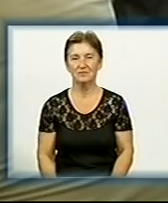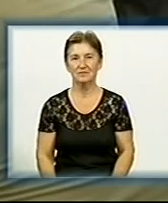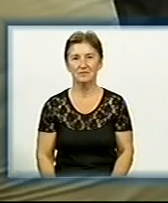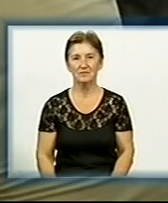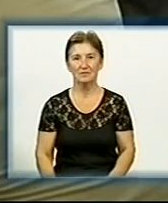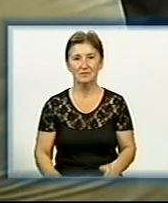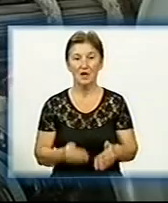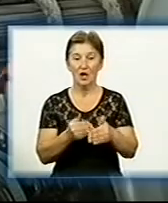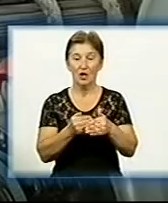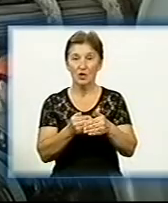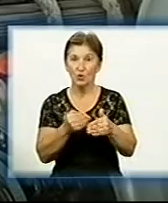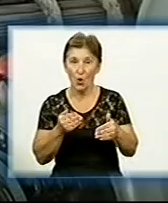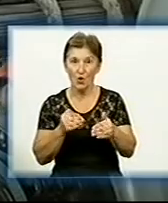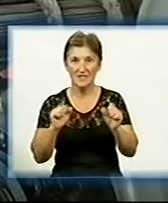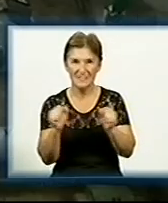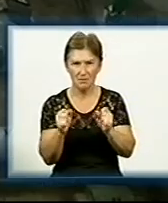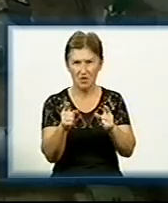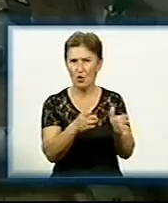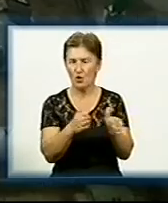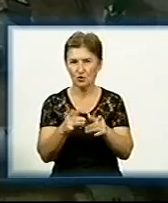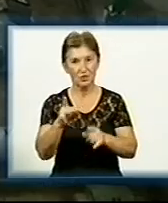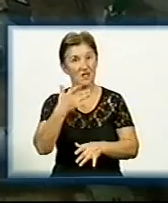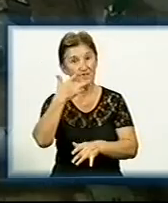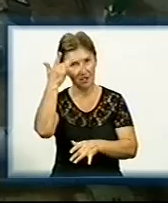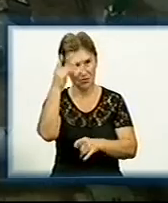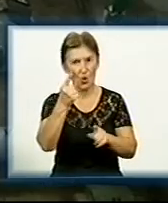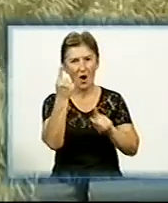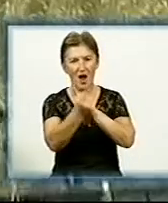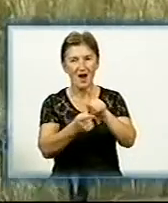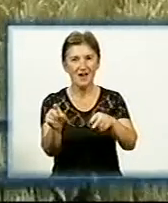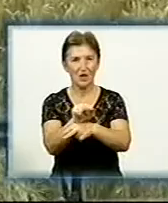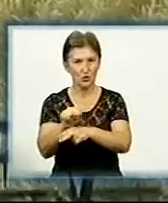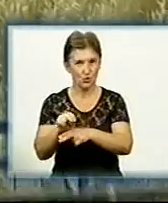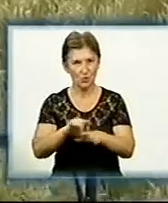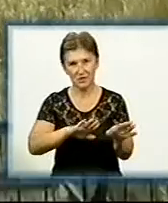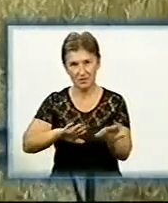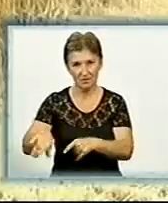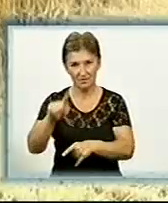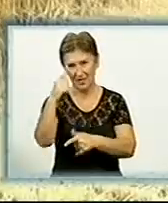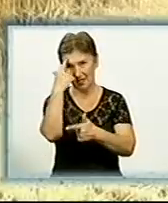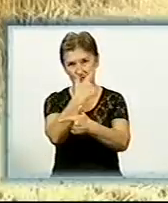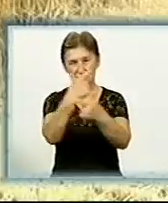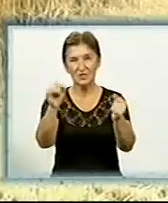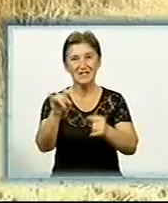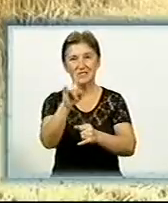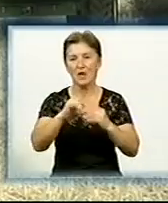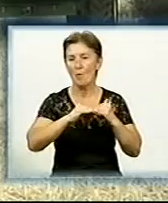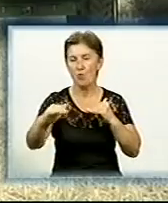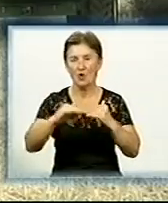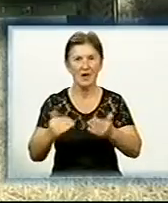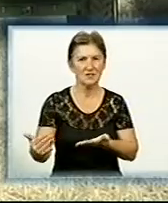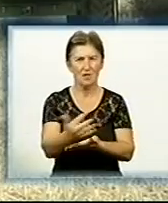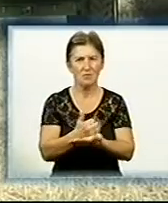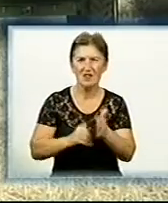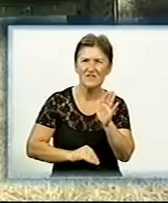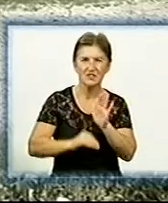До зими готуються влітку. Підприємство «Теплоенергетик» проводить реконструкцію. Вісті з полів. Кіровоградські аграрії цього року зібрали